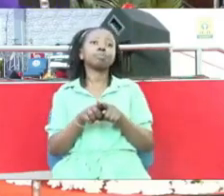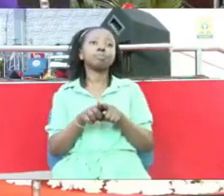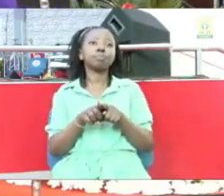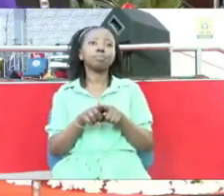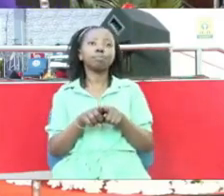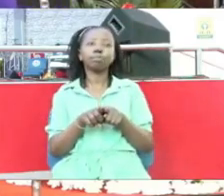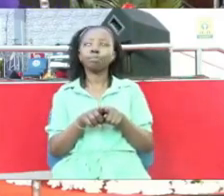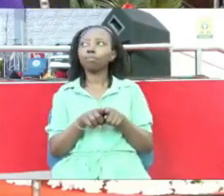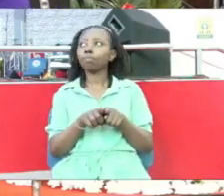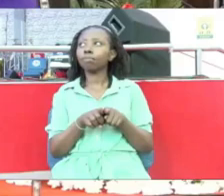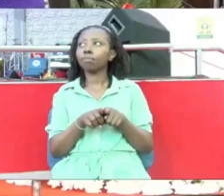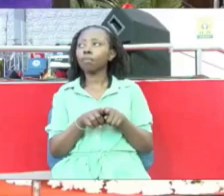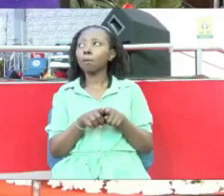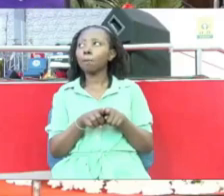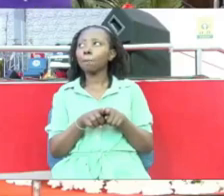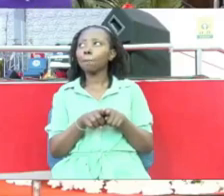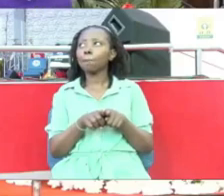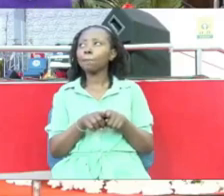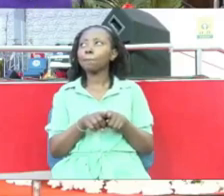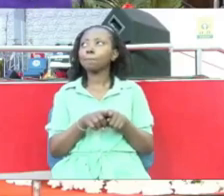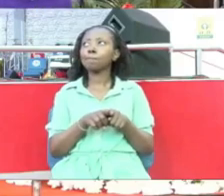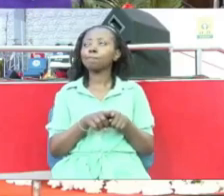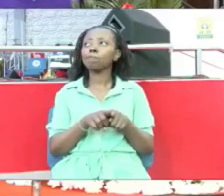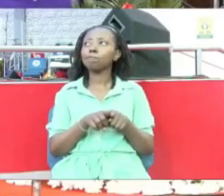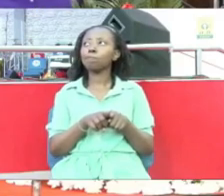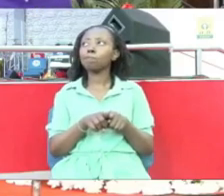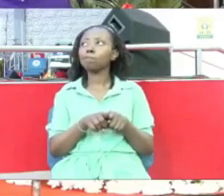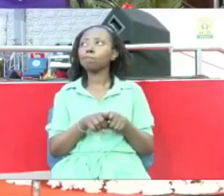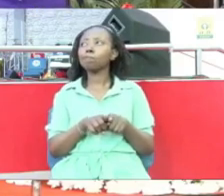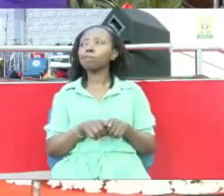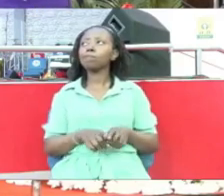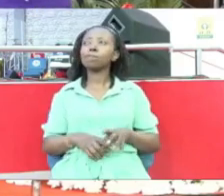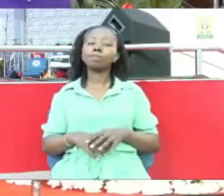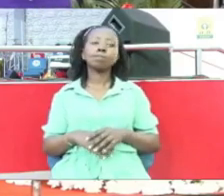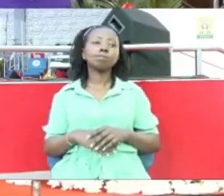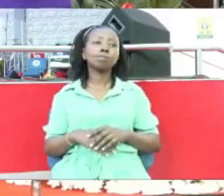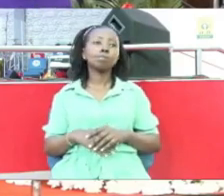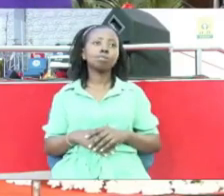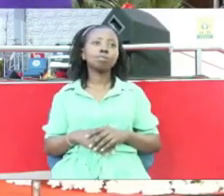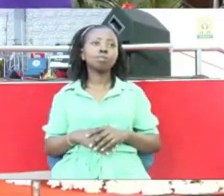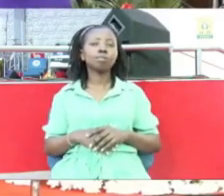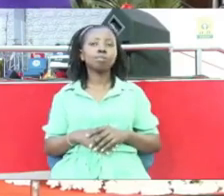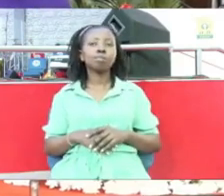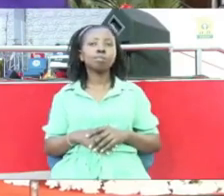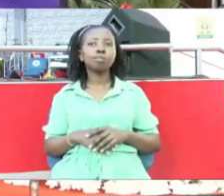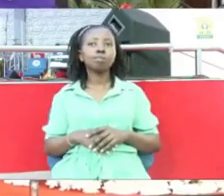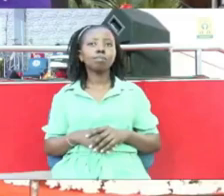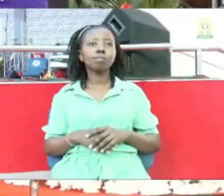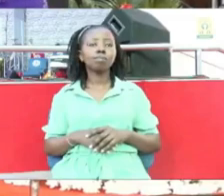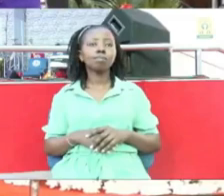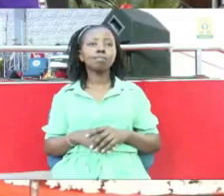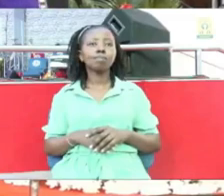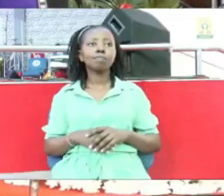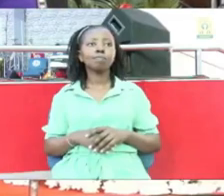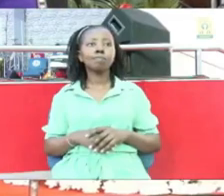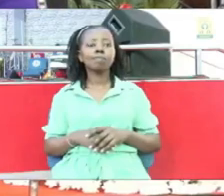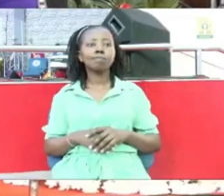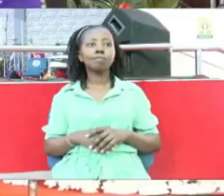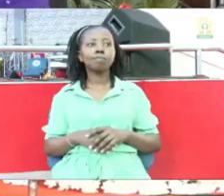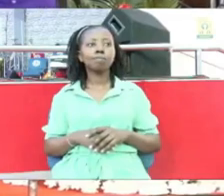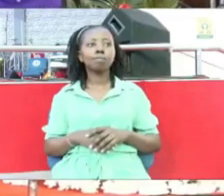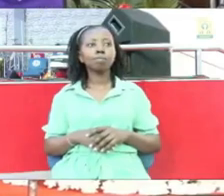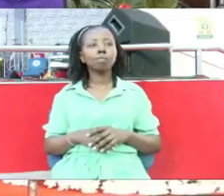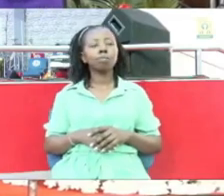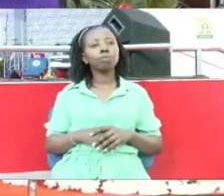ndio wingu likija na kuweza kukaa juu ya mchungaji wako ama kwenye seli, ukaweze pia wewe kupata zile baraka